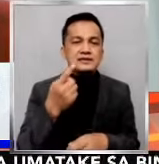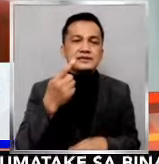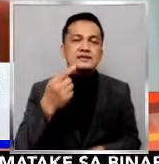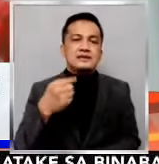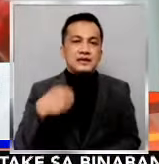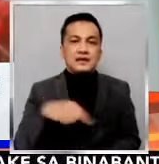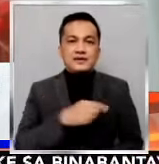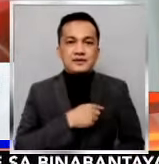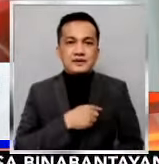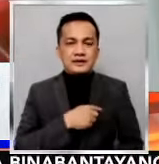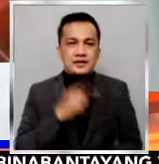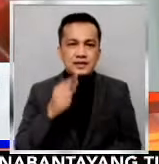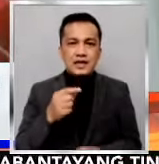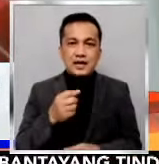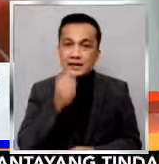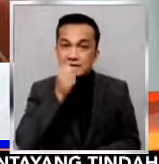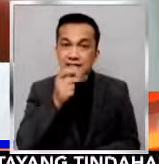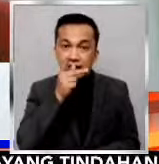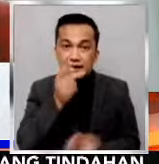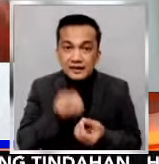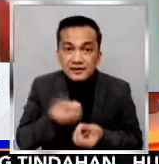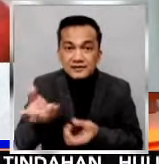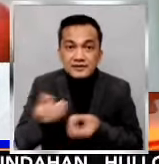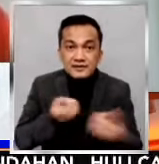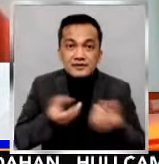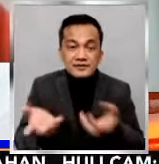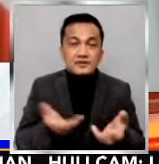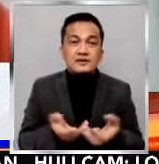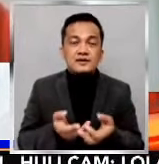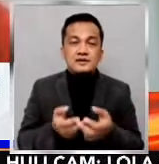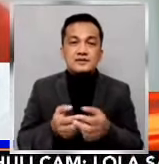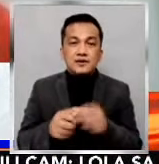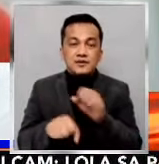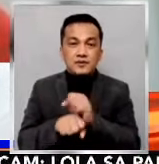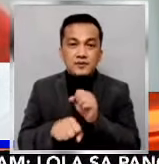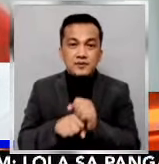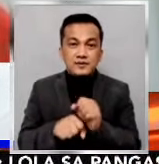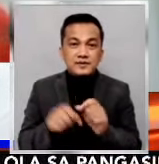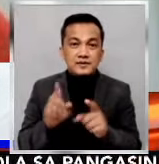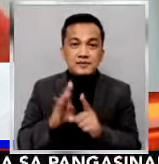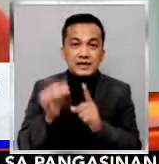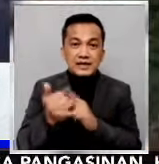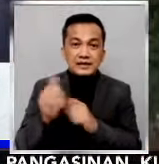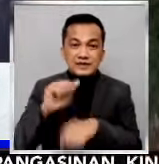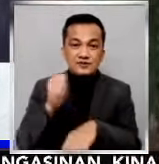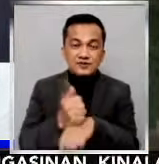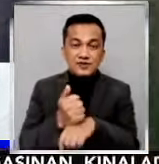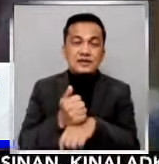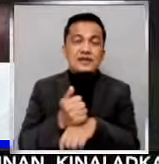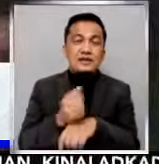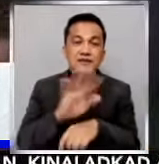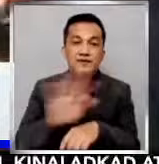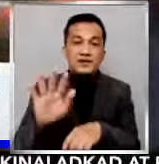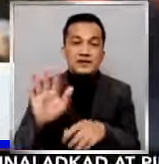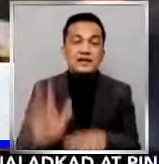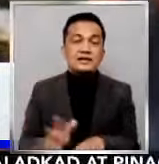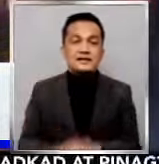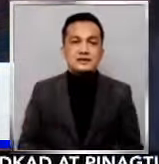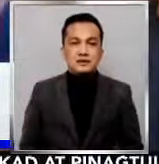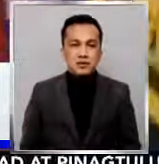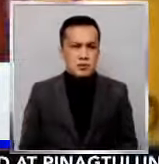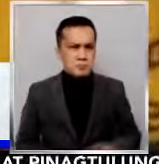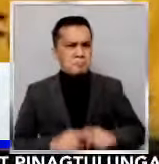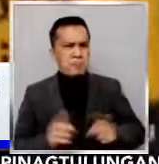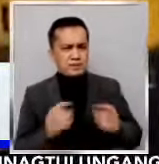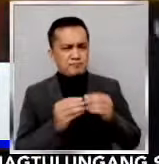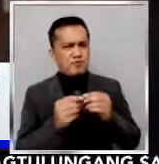sa mga sa mga barangay, mga naka-duty na frontliner na tanod. Pero higit pa man umano sa